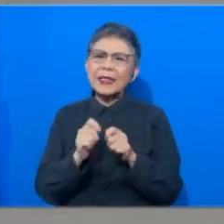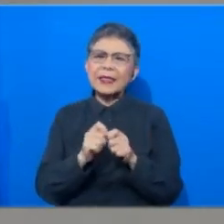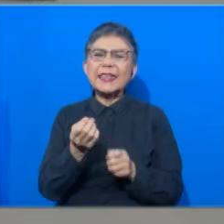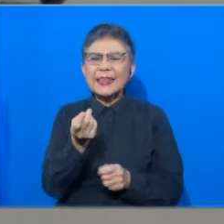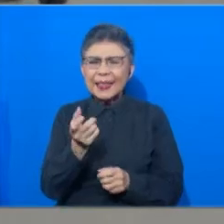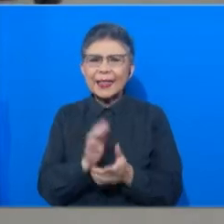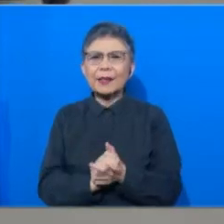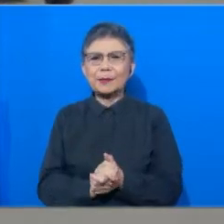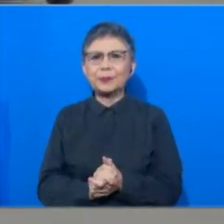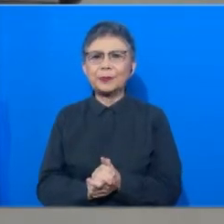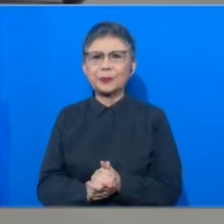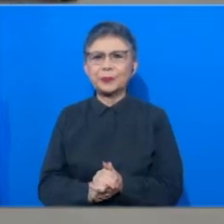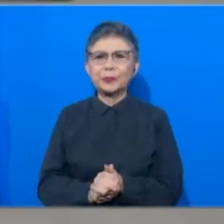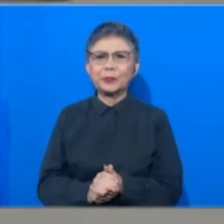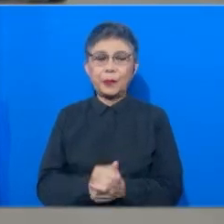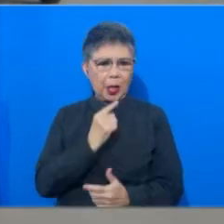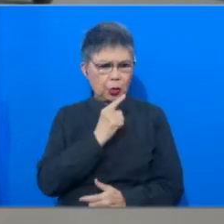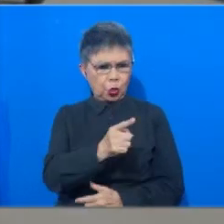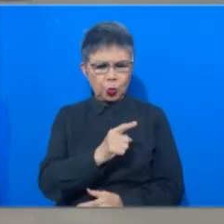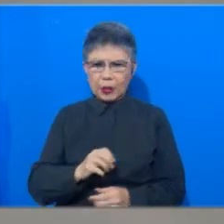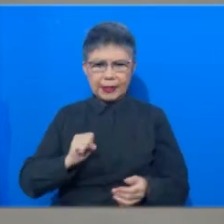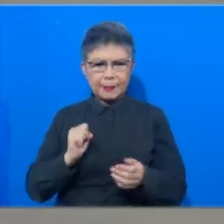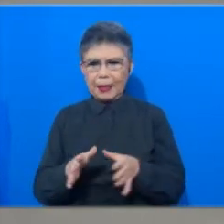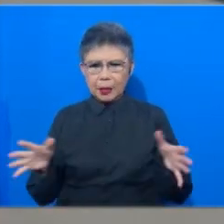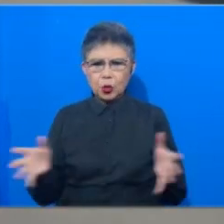pembangunan. Jokowi juga menginstruksikan untuk segera